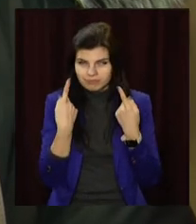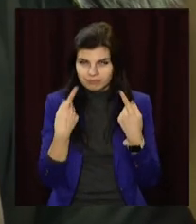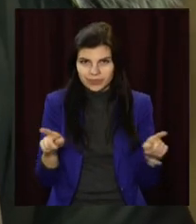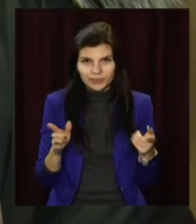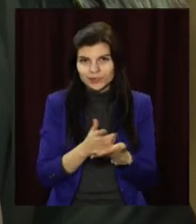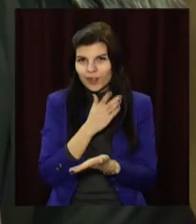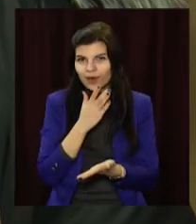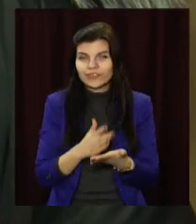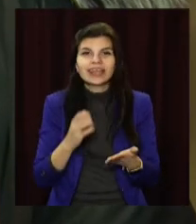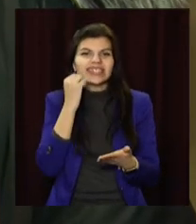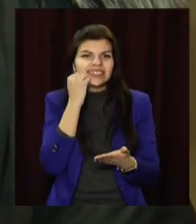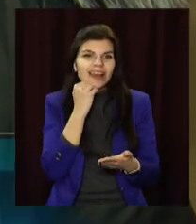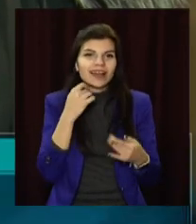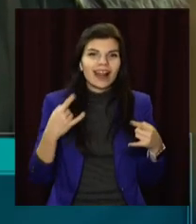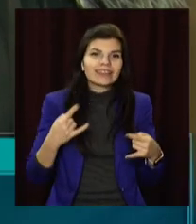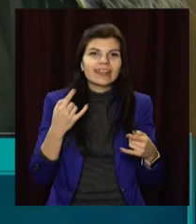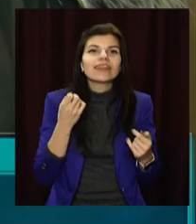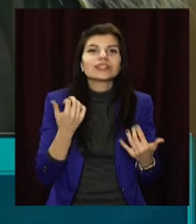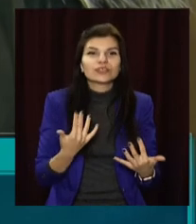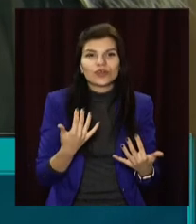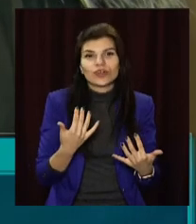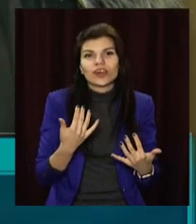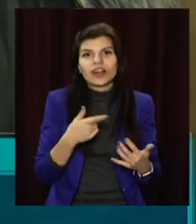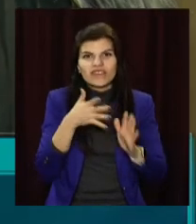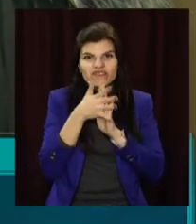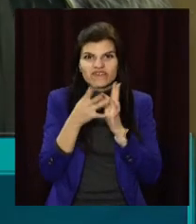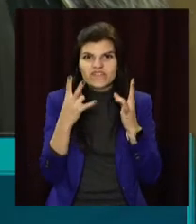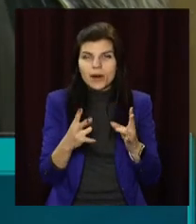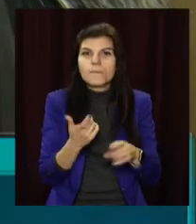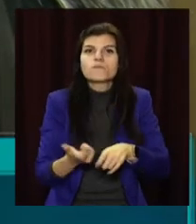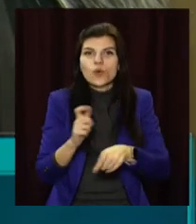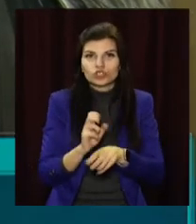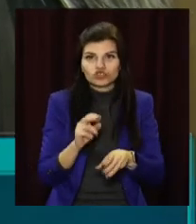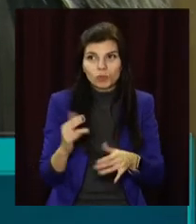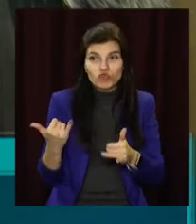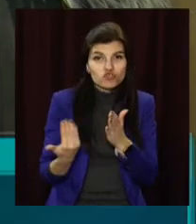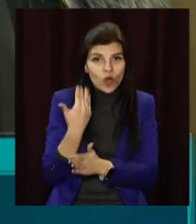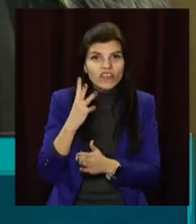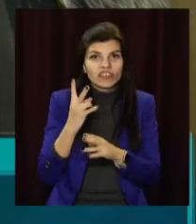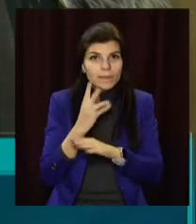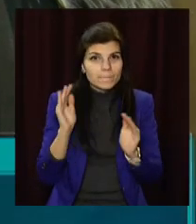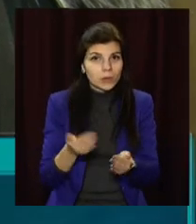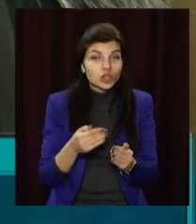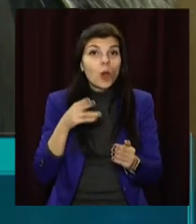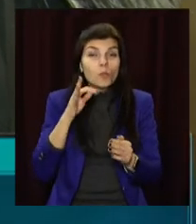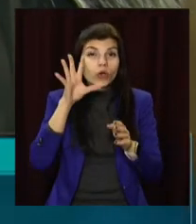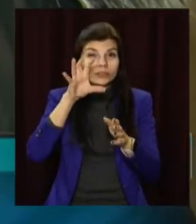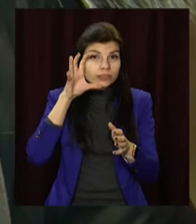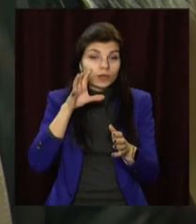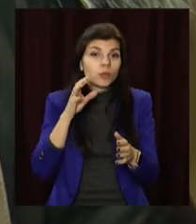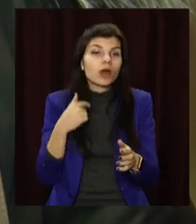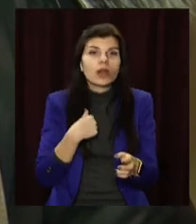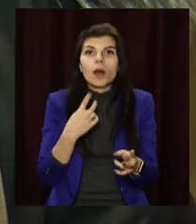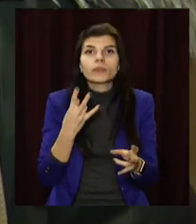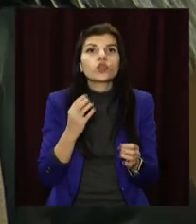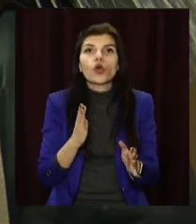старого. І старий рентген, наскільки нам звісно, більше злучає, ніж новий. І по знімкам нам не тільки